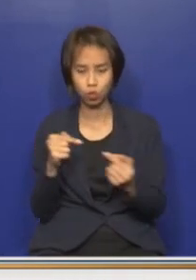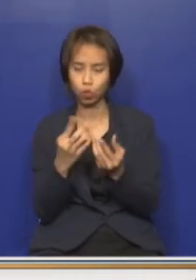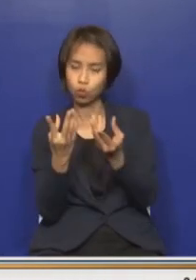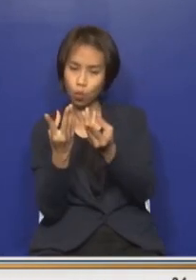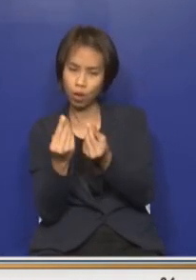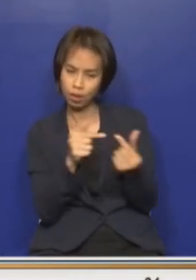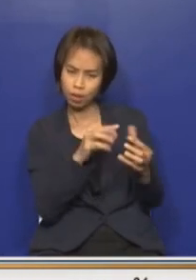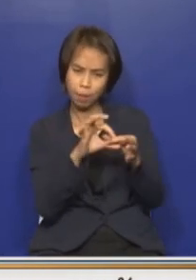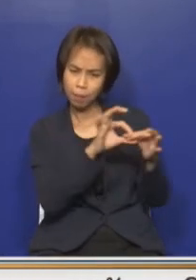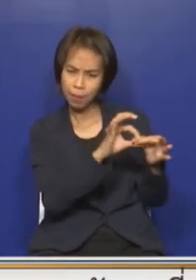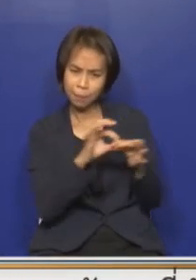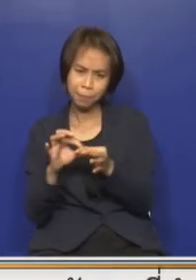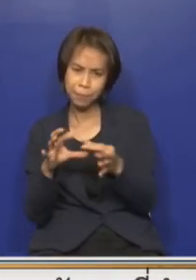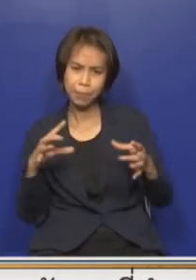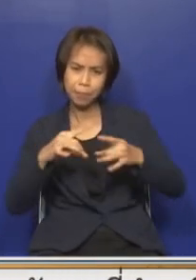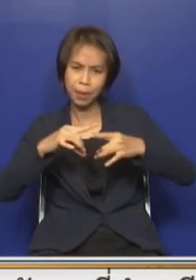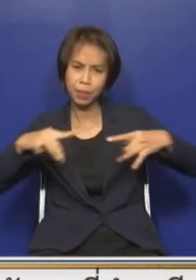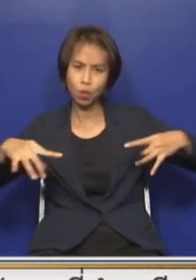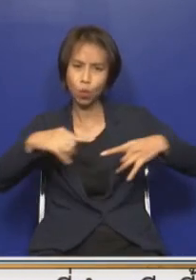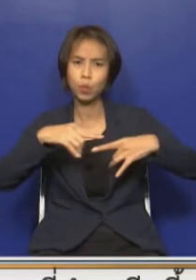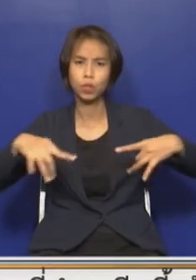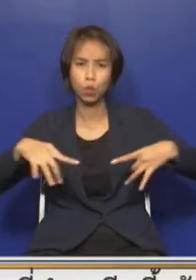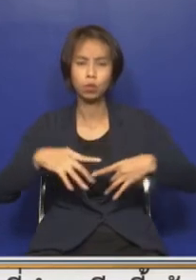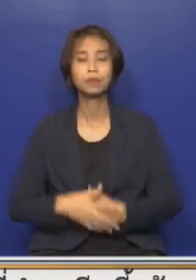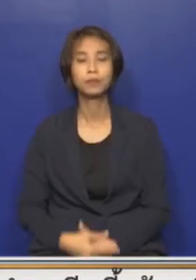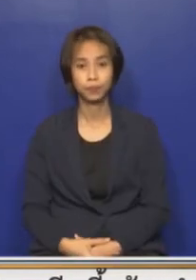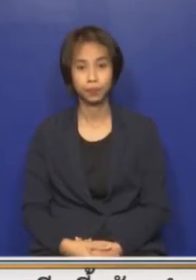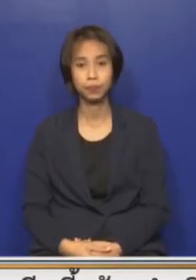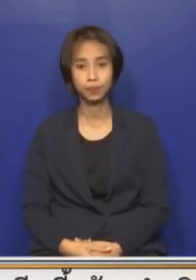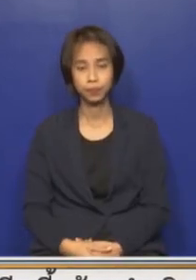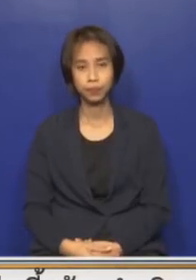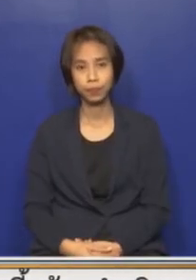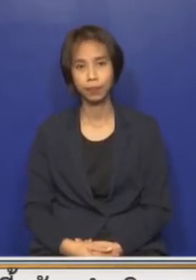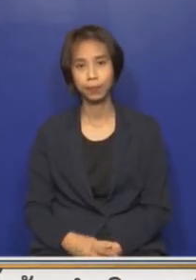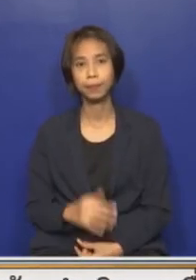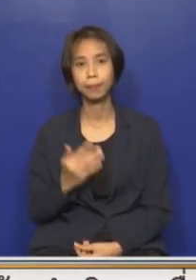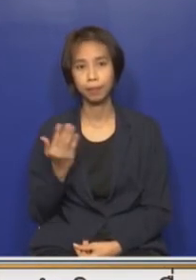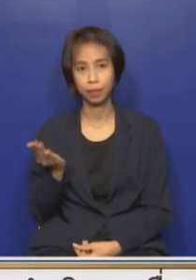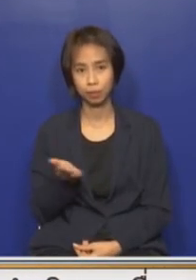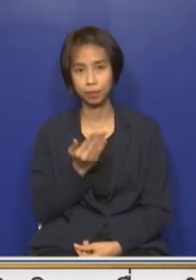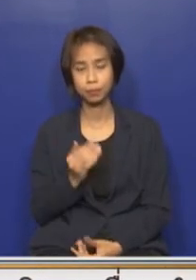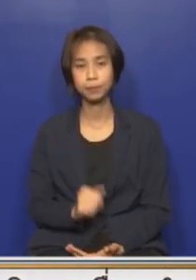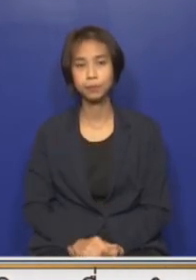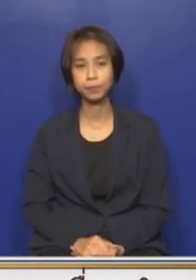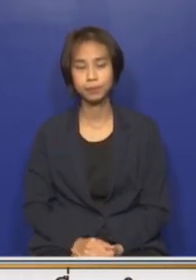านี้นะครับแล้วก็ขอไปสไลด์ต่อไปเลยครับ